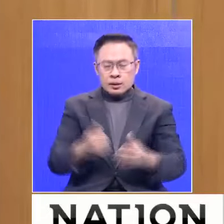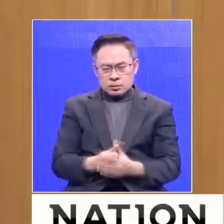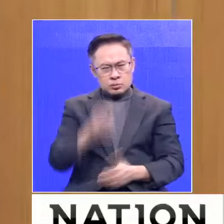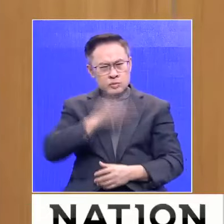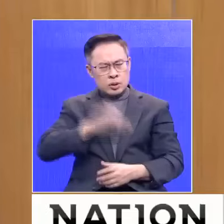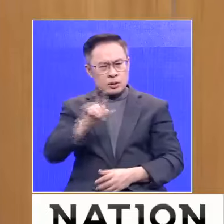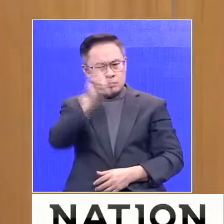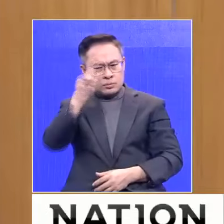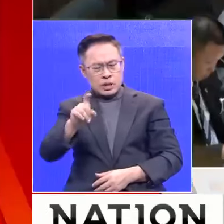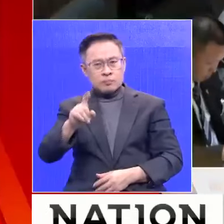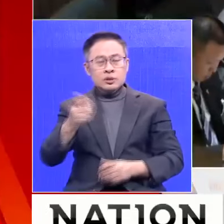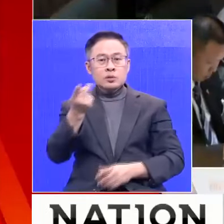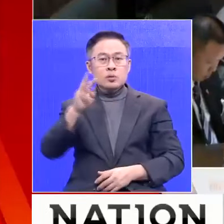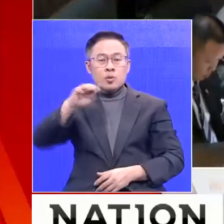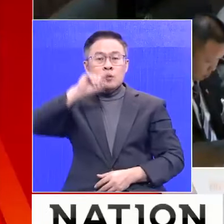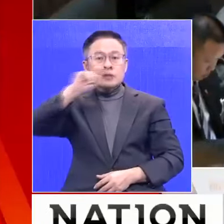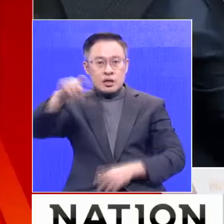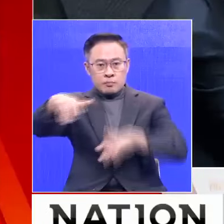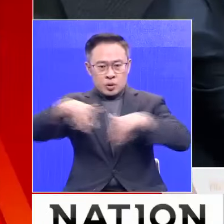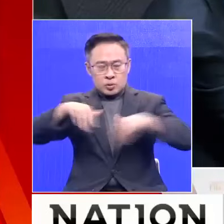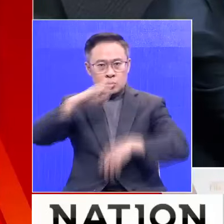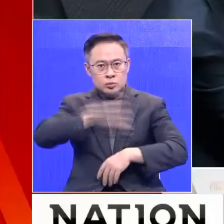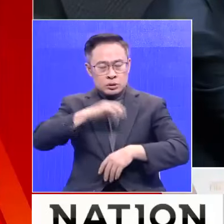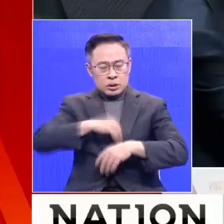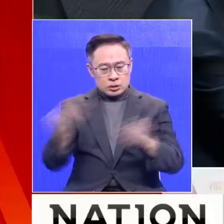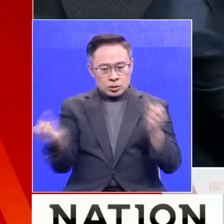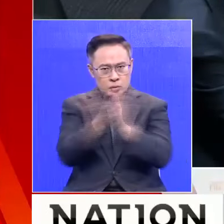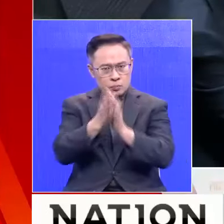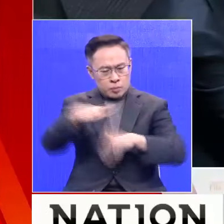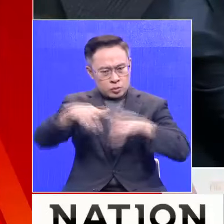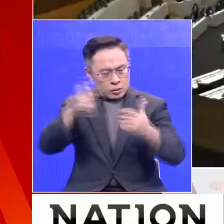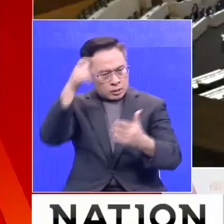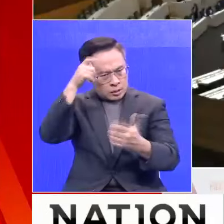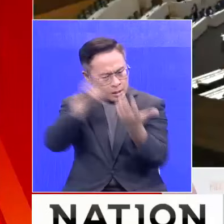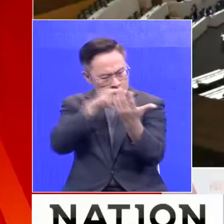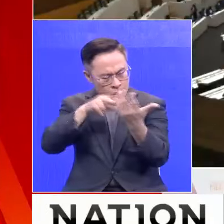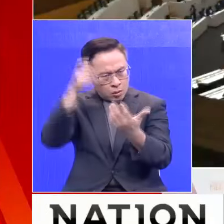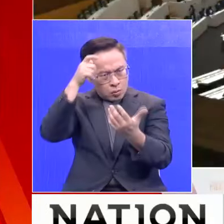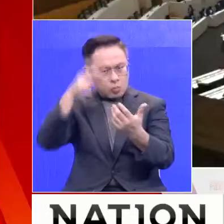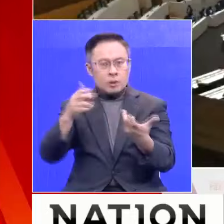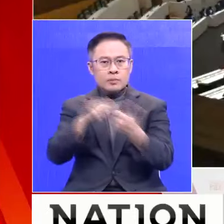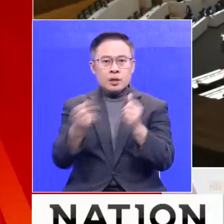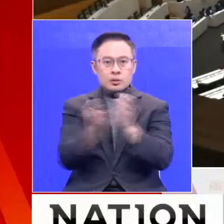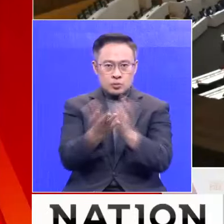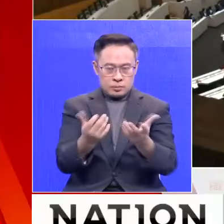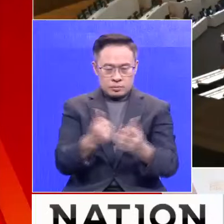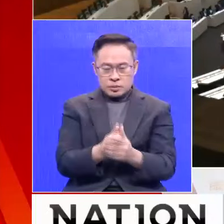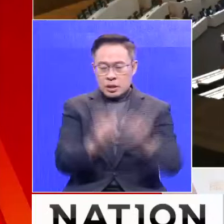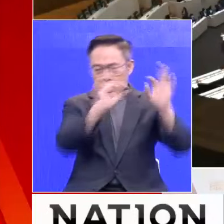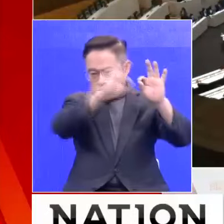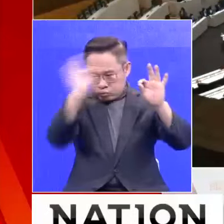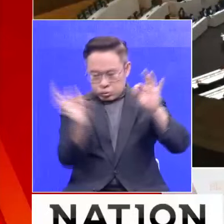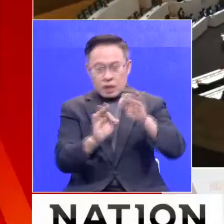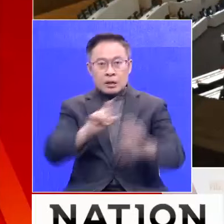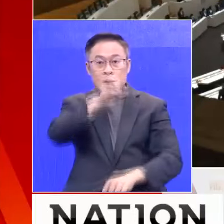นการถาม2ประเด็นใน1คำถามก็คือพูดง่ายรวบกันเข้ามามีการบรรจุเงื่อนไขรายละเอียดปลีกย่อยในตัว